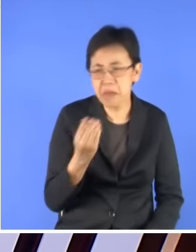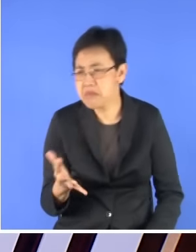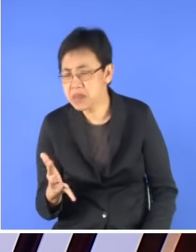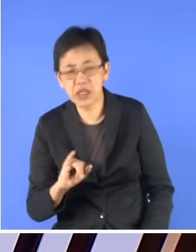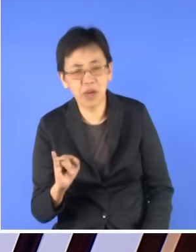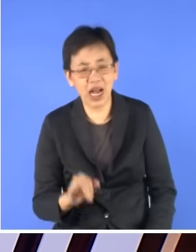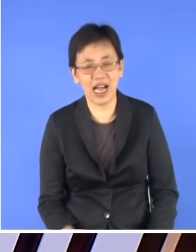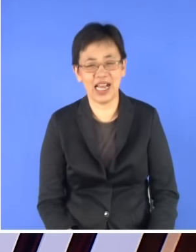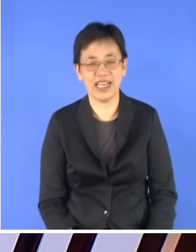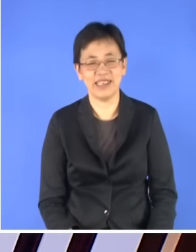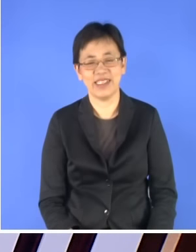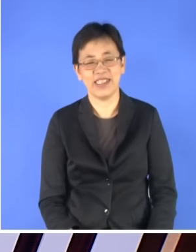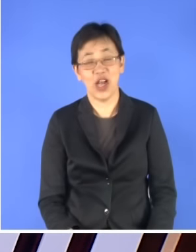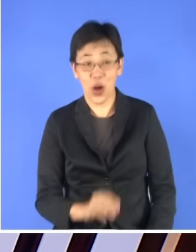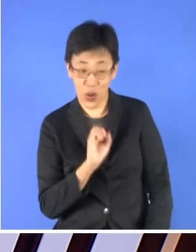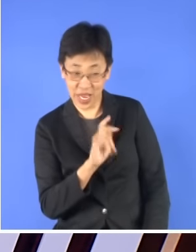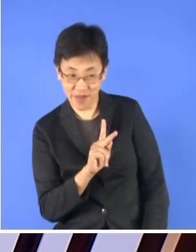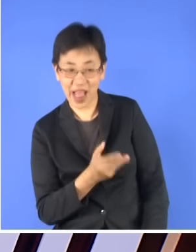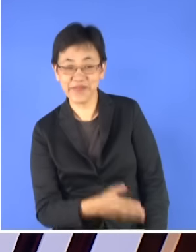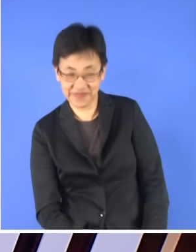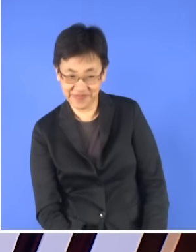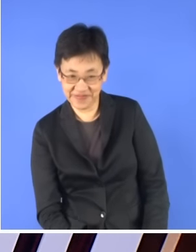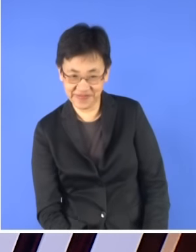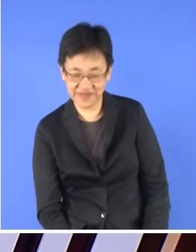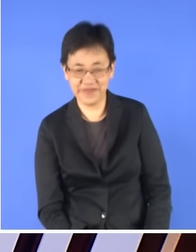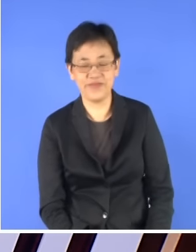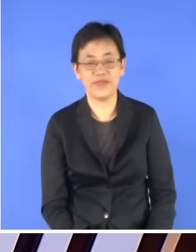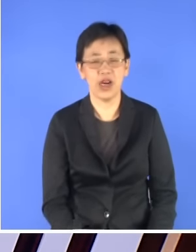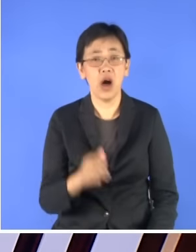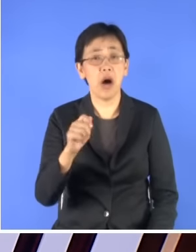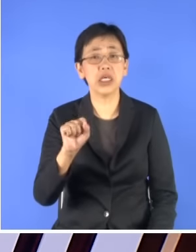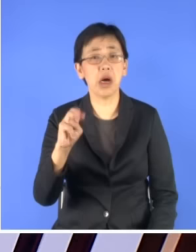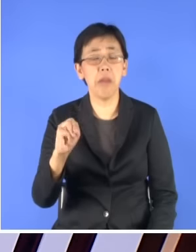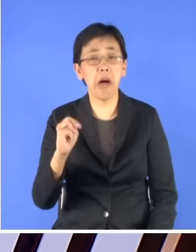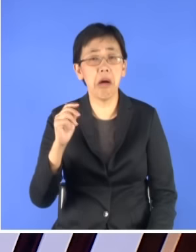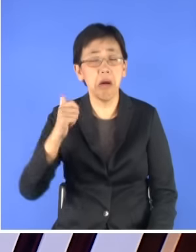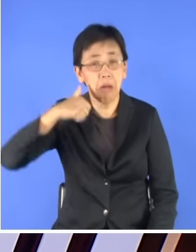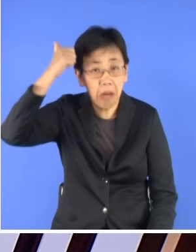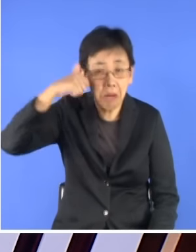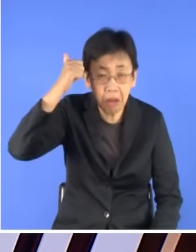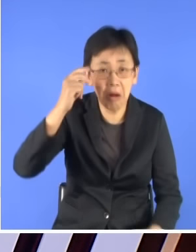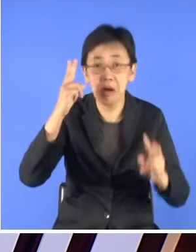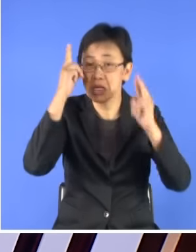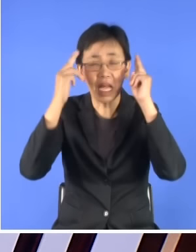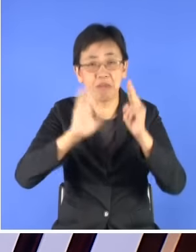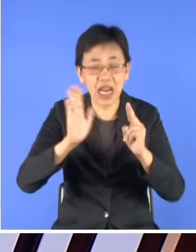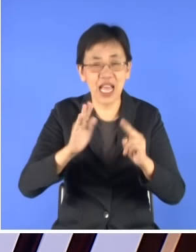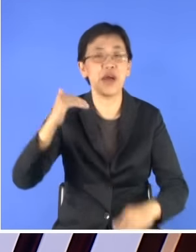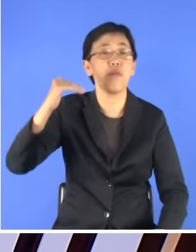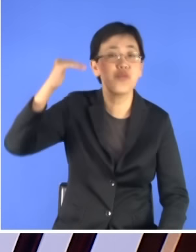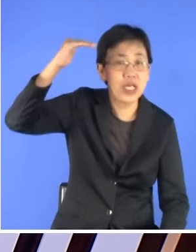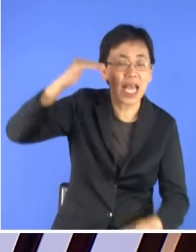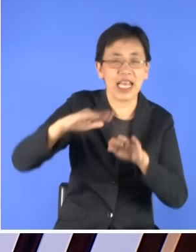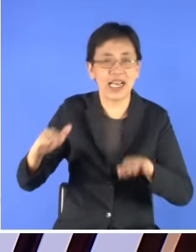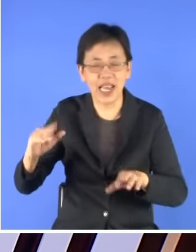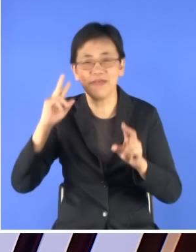แต่ผู้ใหญ่บ้านอย่างเดียว โอเคไหม โอเคค่ะ โอเคไหมทีนี ้อสม.อะไรก็ตัดไม่ได้ ไม่ได้ไม่ได้เฉพาะผู้ใหญ่กับเด็กเท่านั้น ครับ ทีนี้มันมี